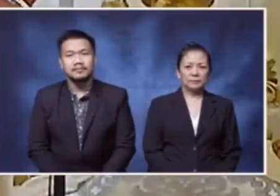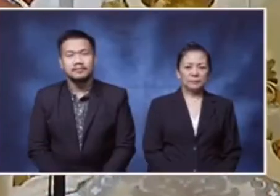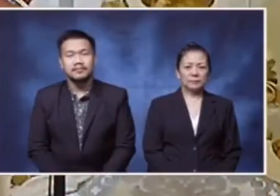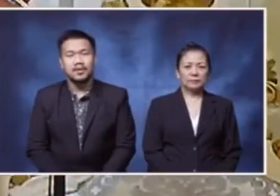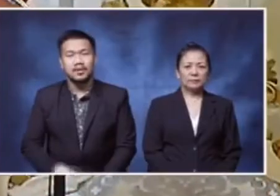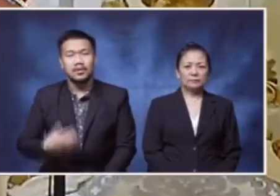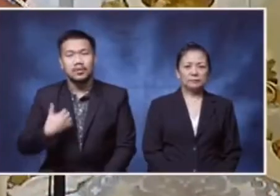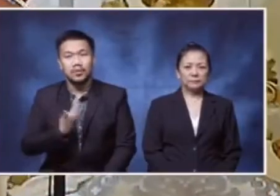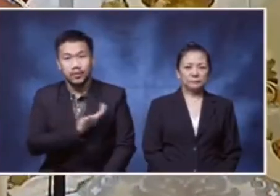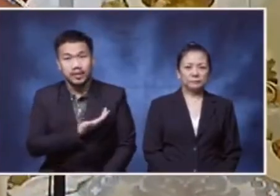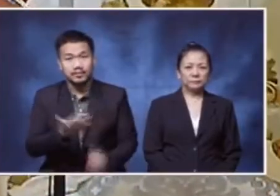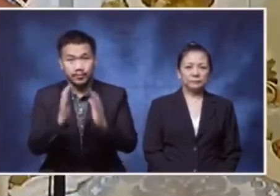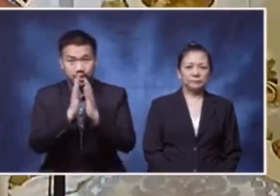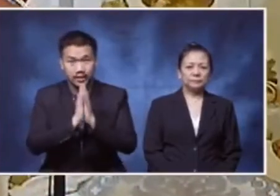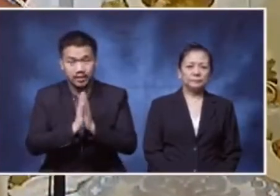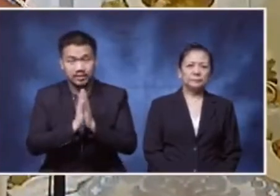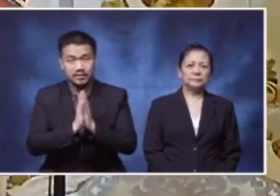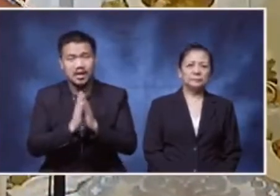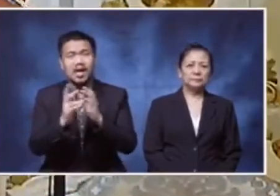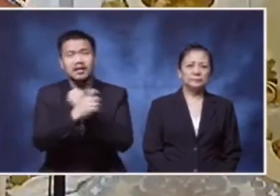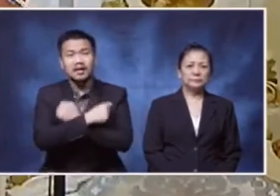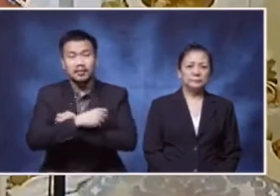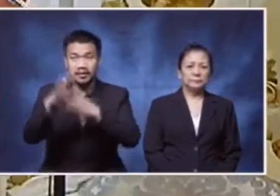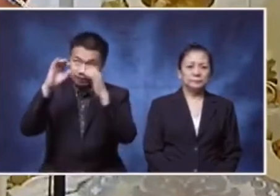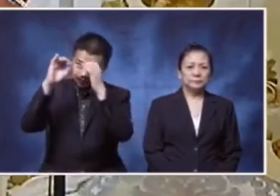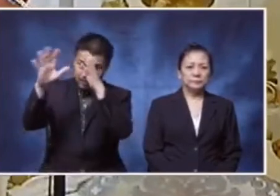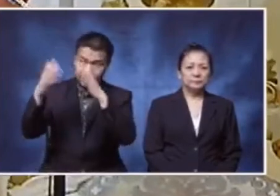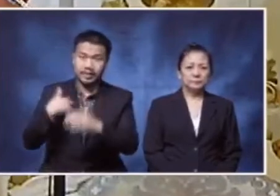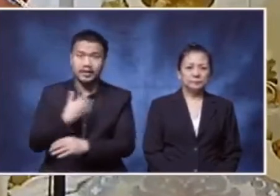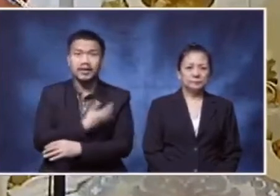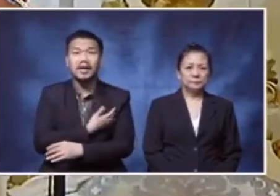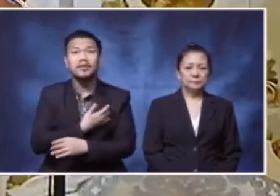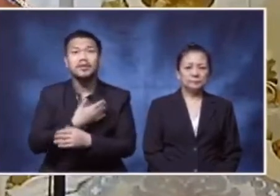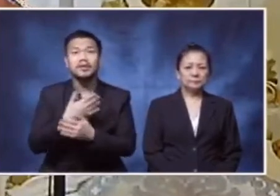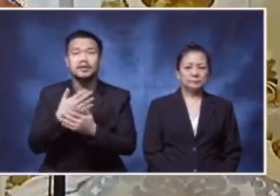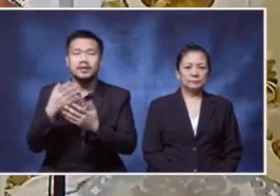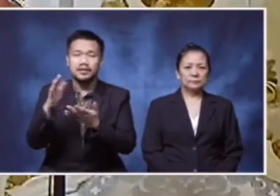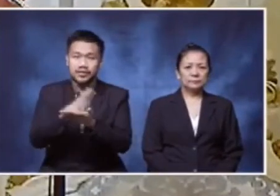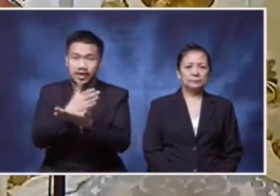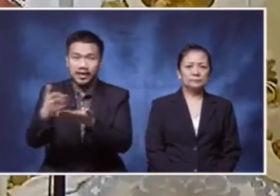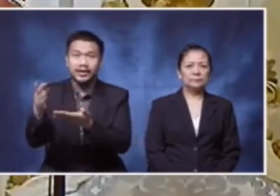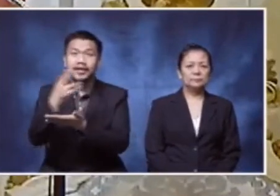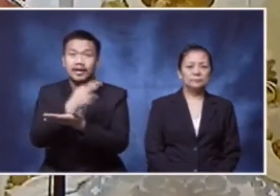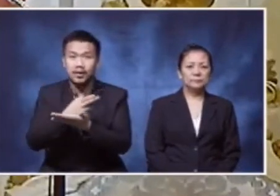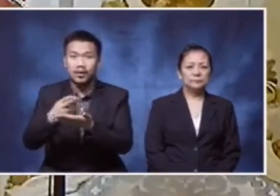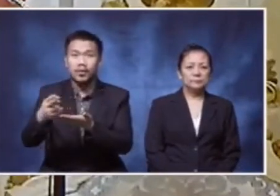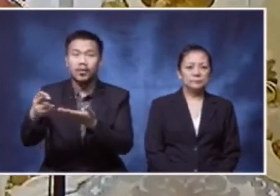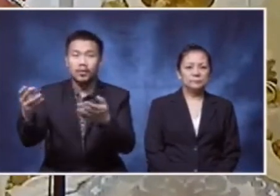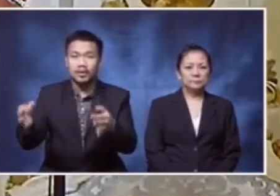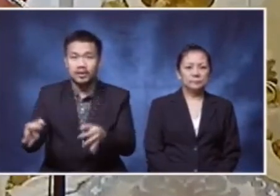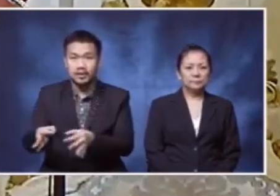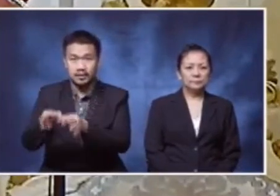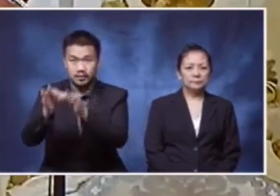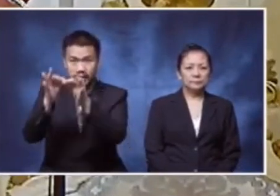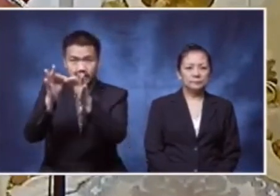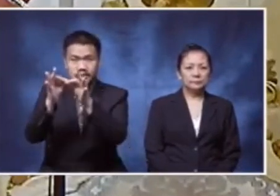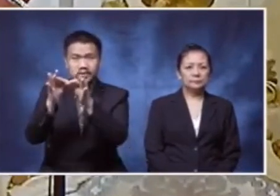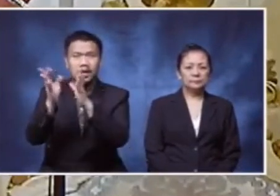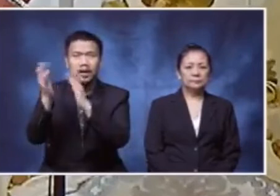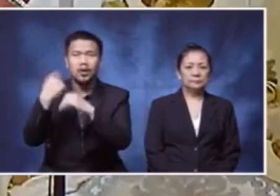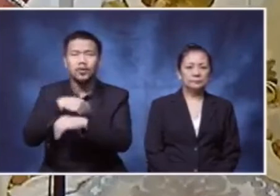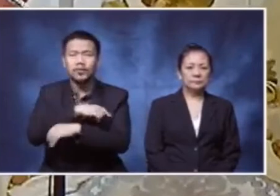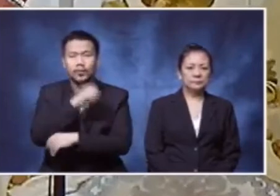Ama naming mapagmahal, sa aming pagsasalo sa banal na hain, lagi nawa naming madama ang iyong